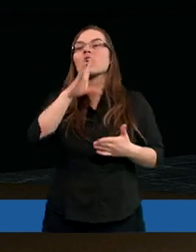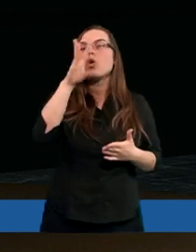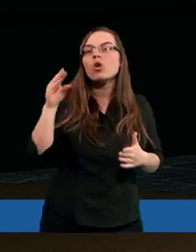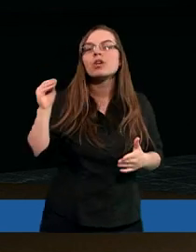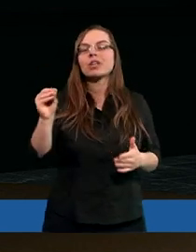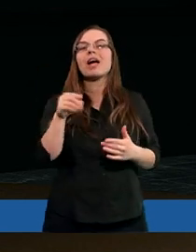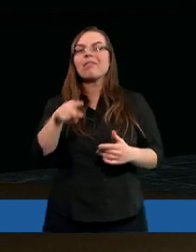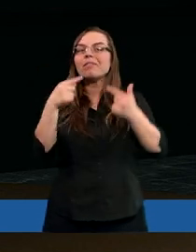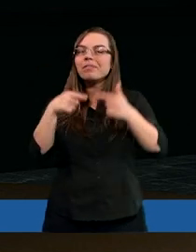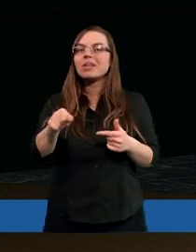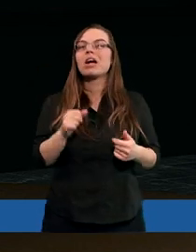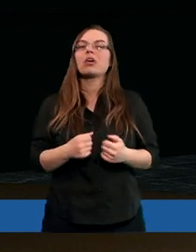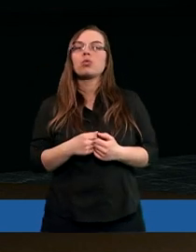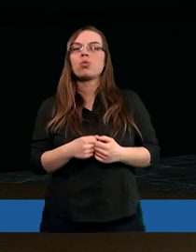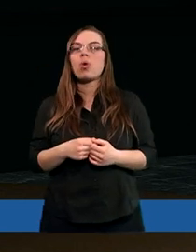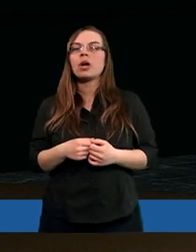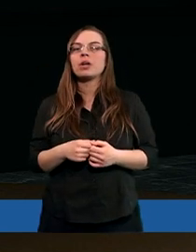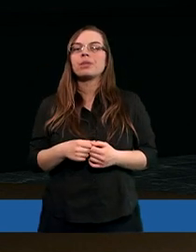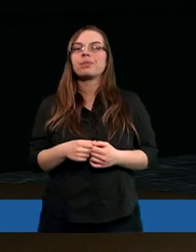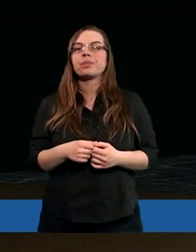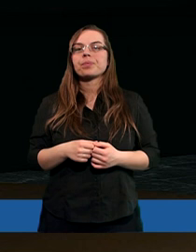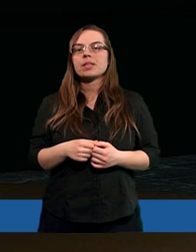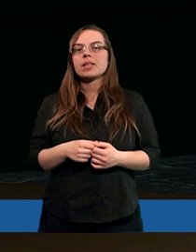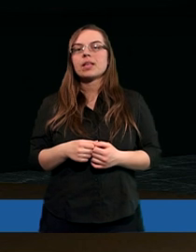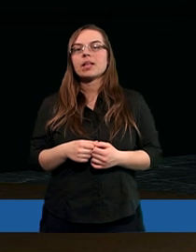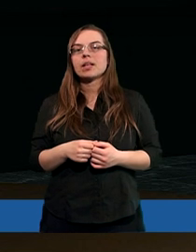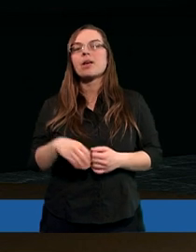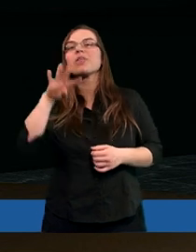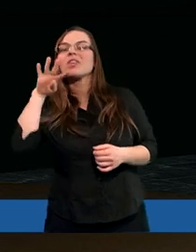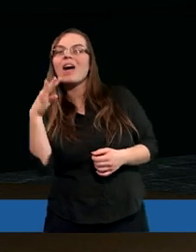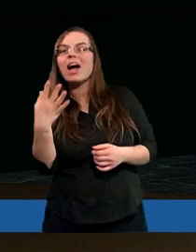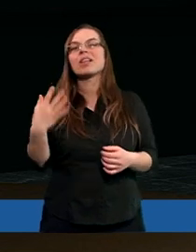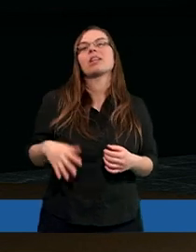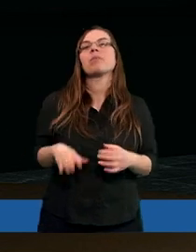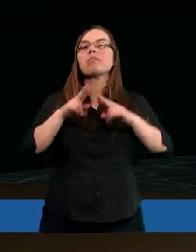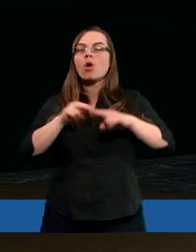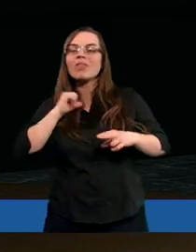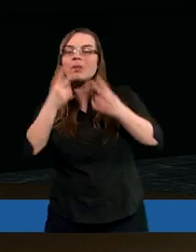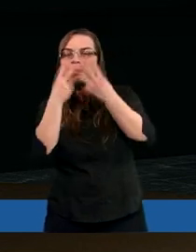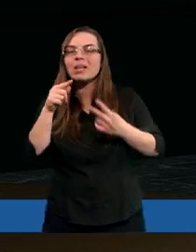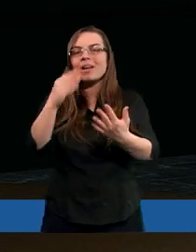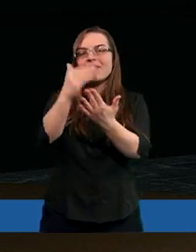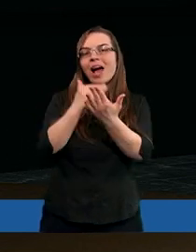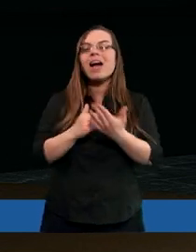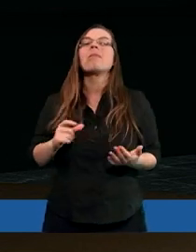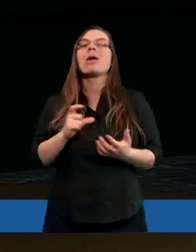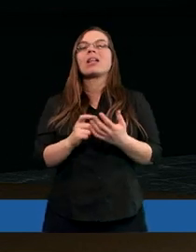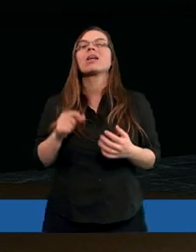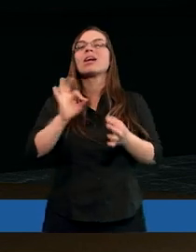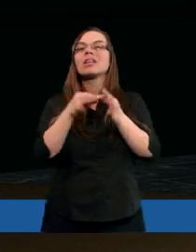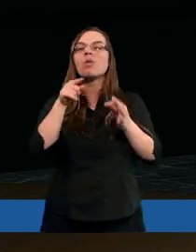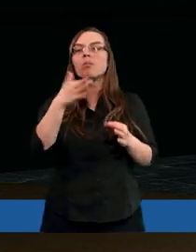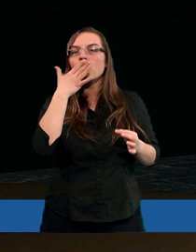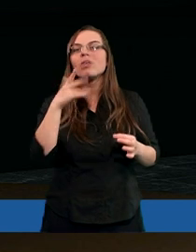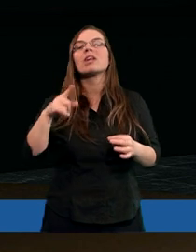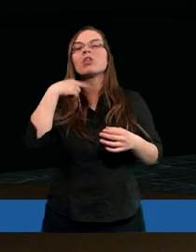czwartym, pozwolę sobie przeczytać ten fragment, a gdy przestał